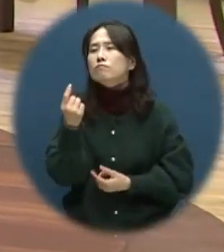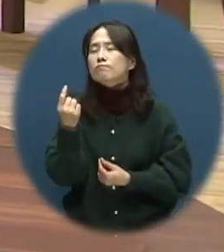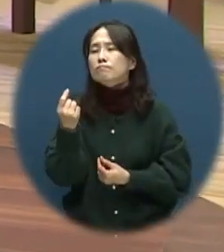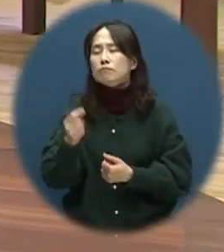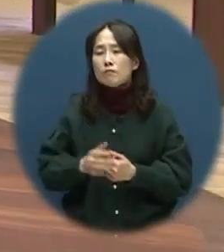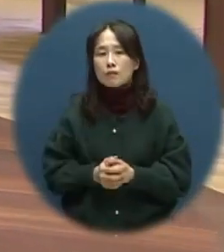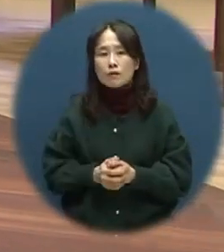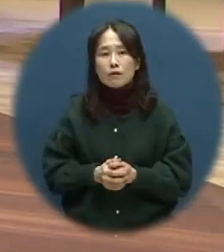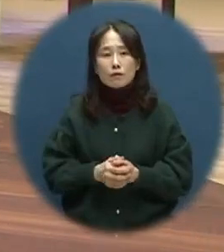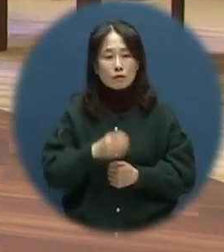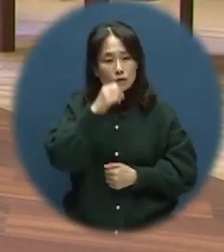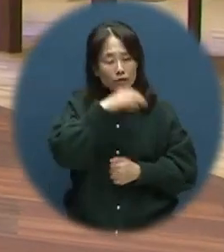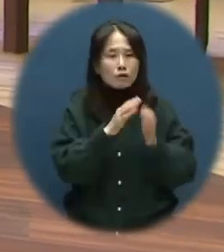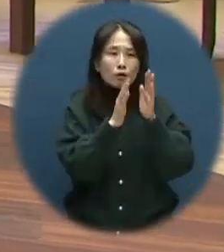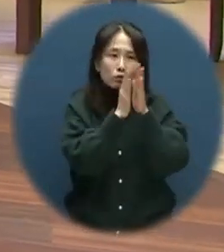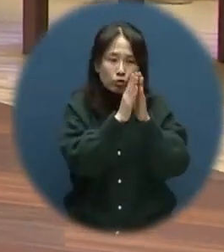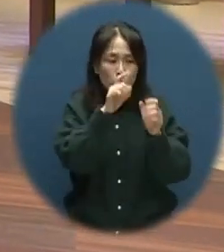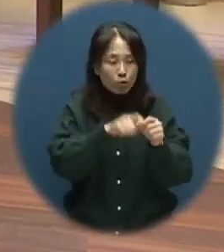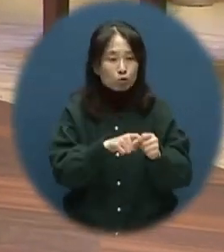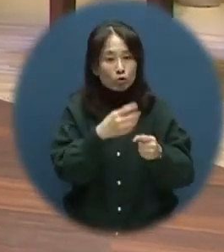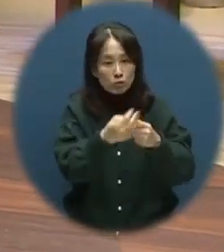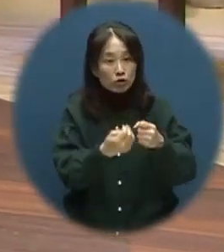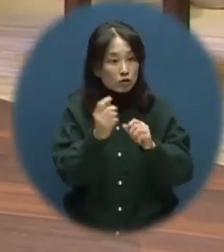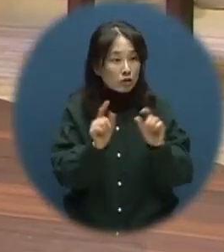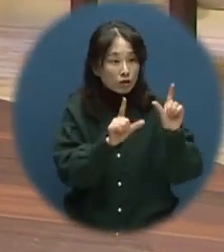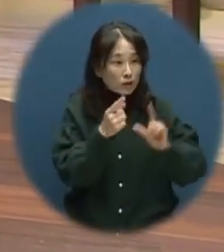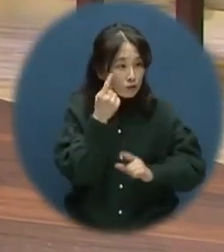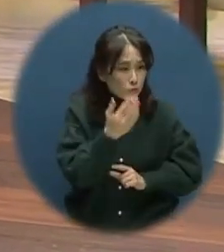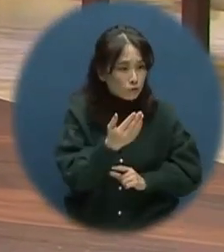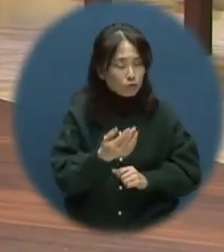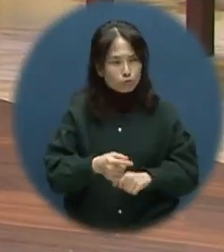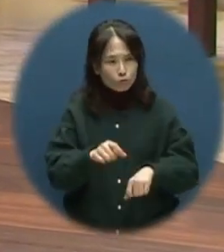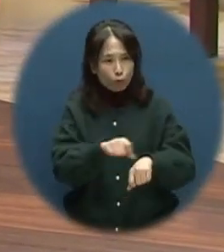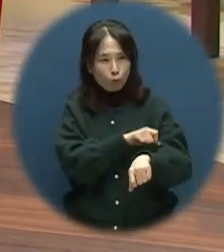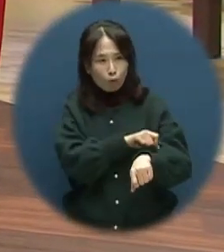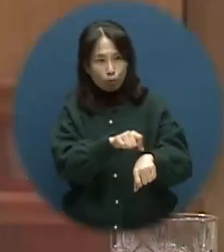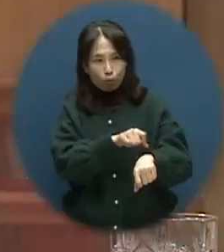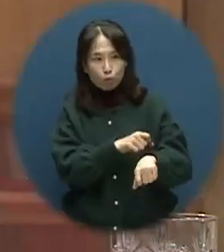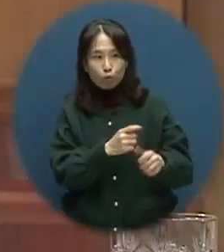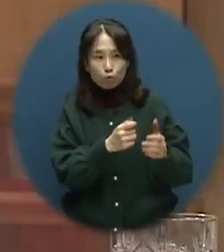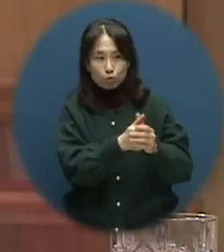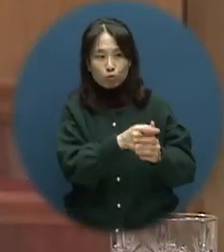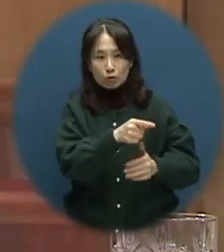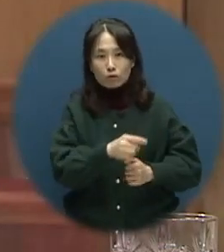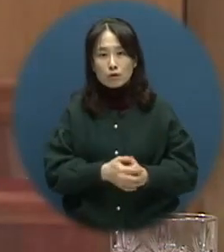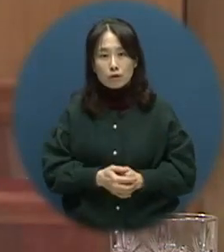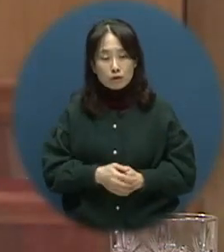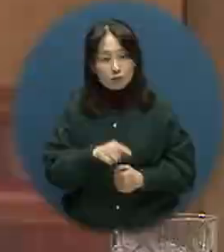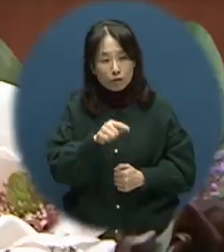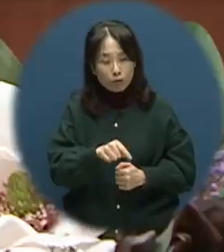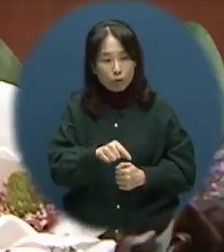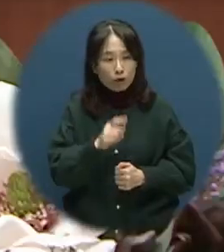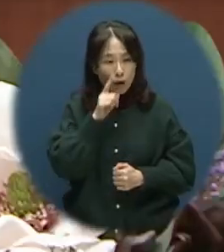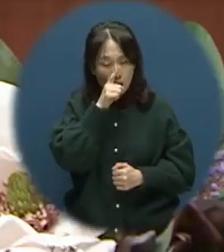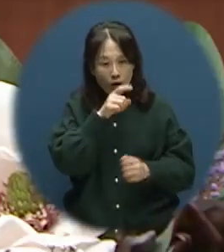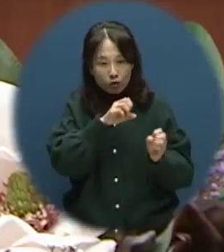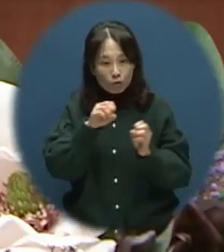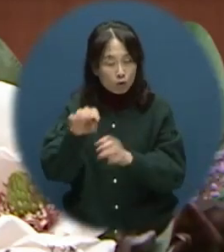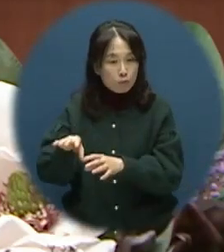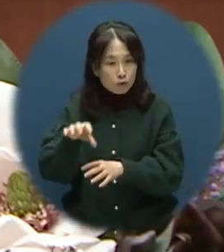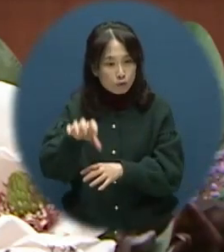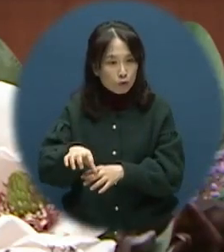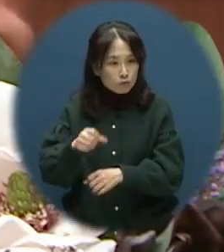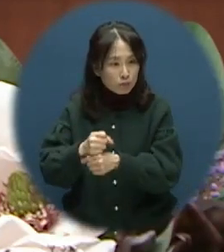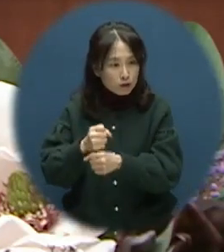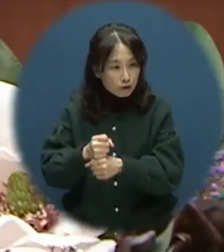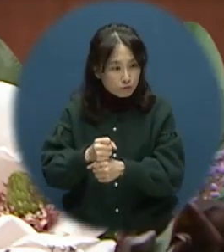근데 그냥 기도하러 혼자 거기서 몇 년 사셨던 거예요? 네. 이야, 그것도 특이한데? 하필 거기 쓰레기 매립장을. 예, 제